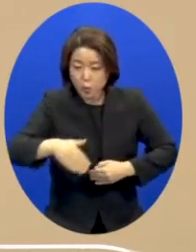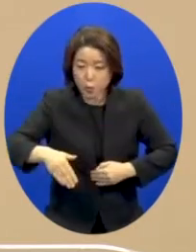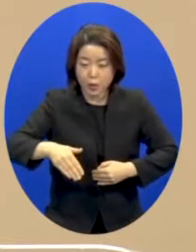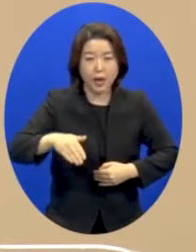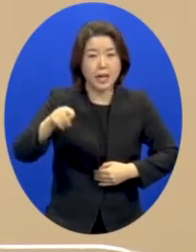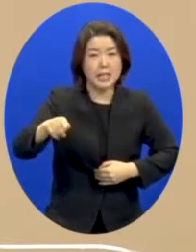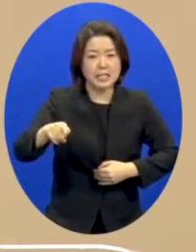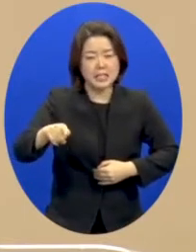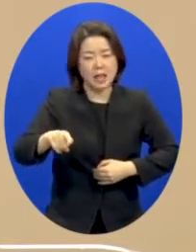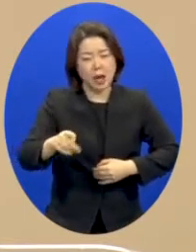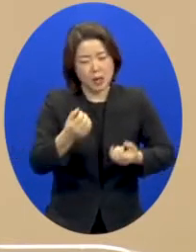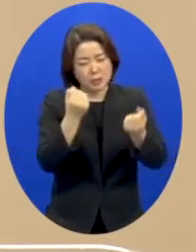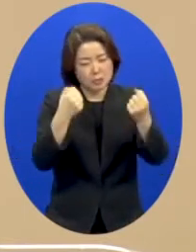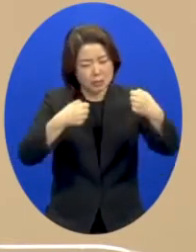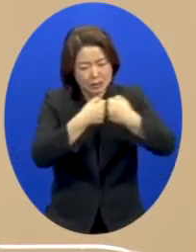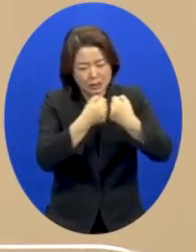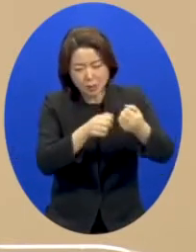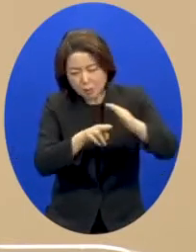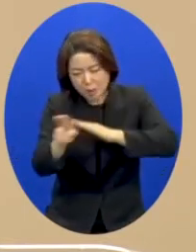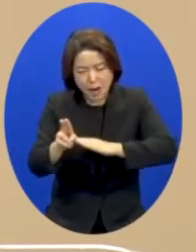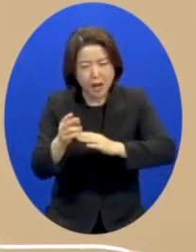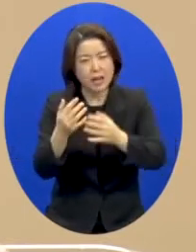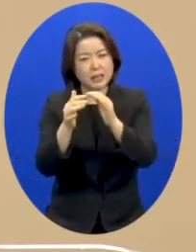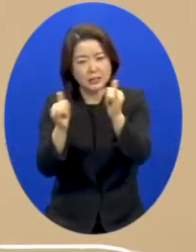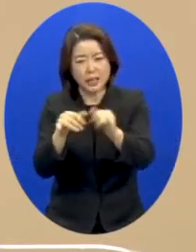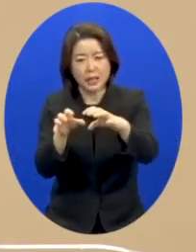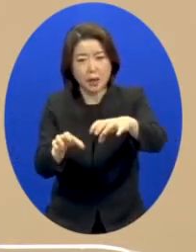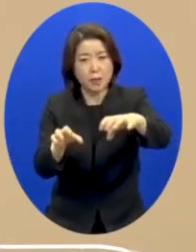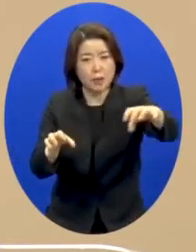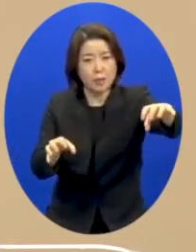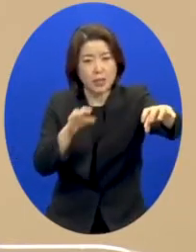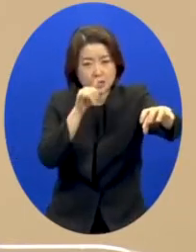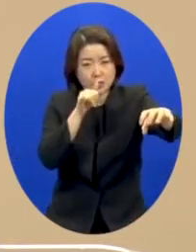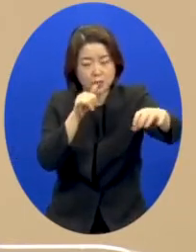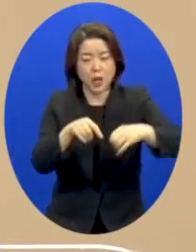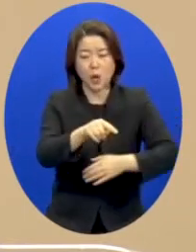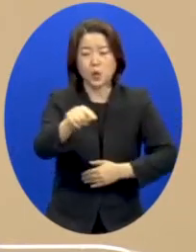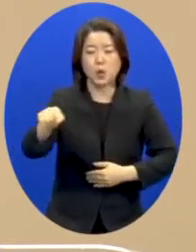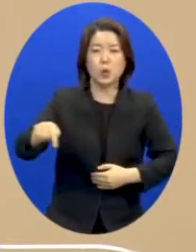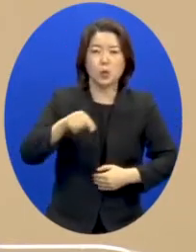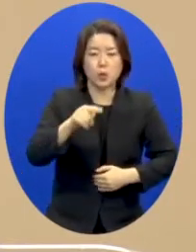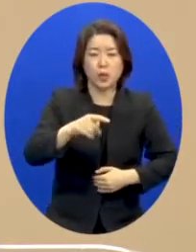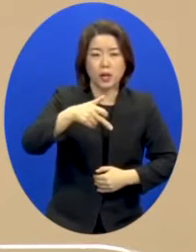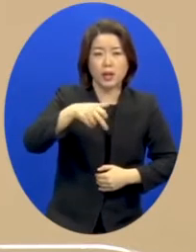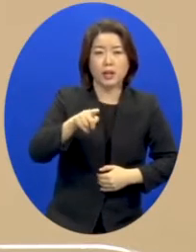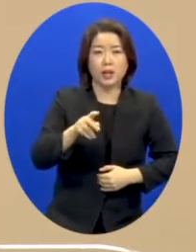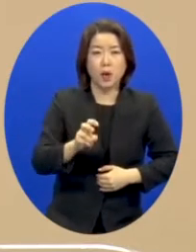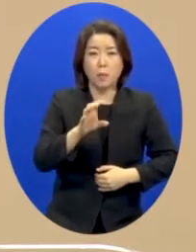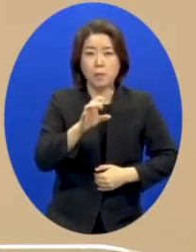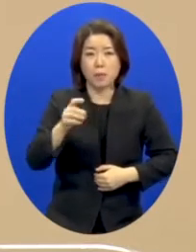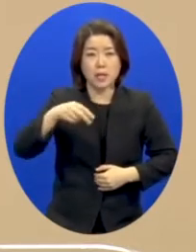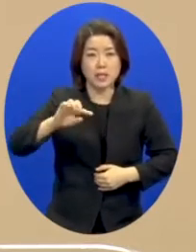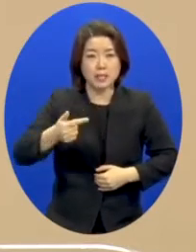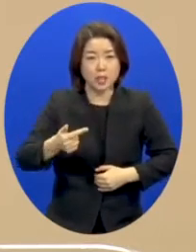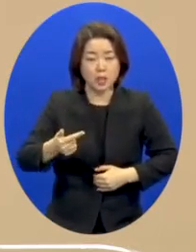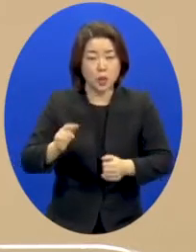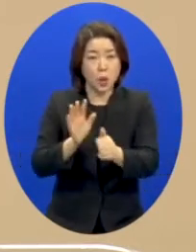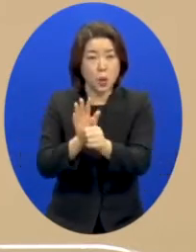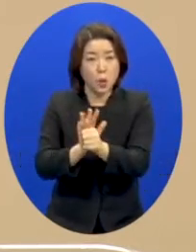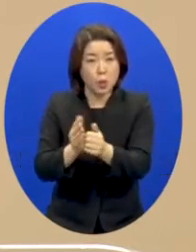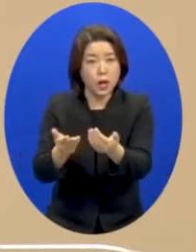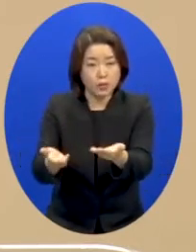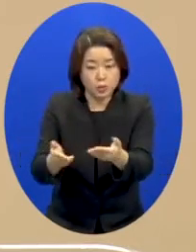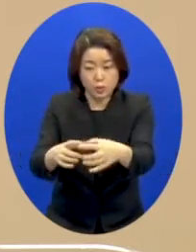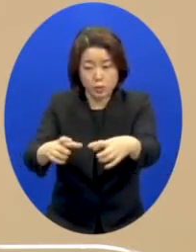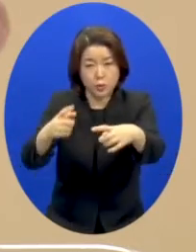미얀마 난민촌 안에 컴패션 사역을 하는 교회가 있어서 거기서 주일 설교를 하고